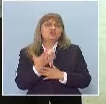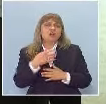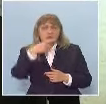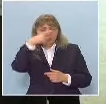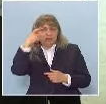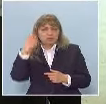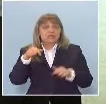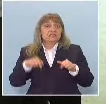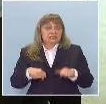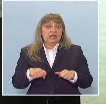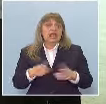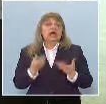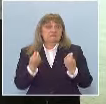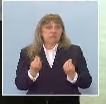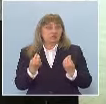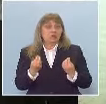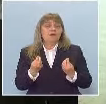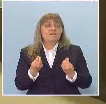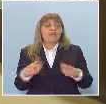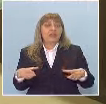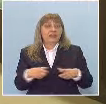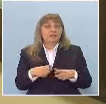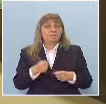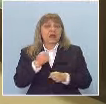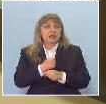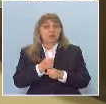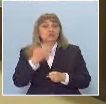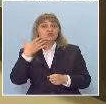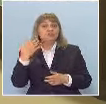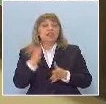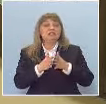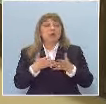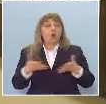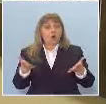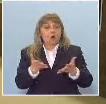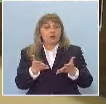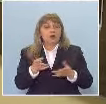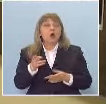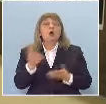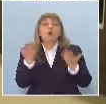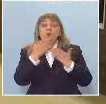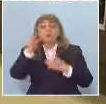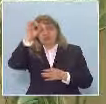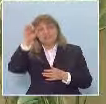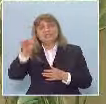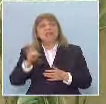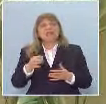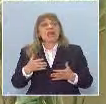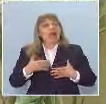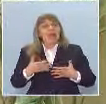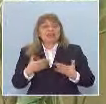с един хубав екип, работещи млади хора. Учениците много харесват да взаимодействат с млади учители. Може би